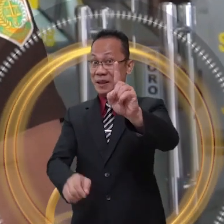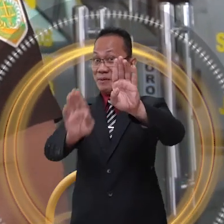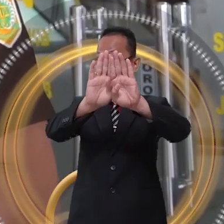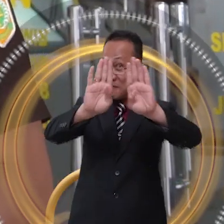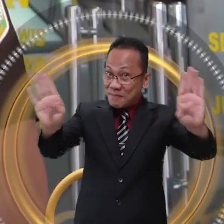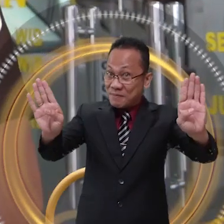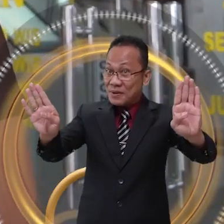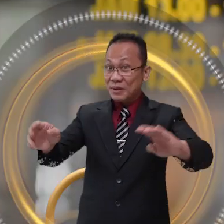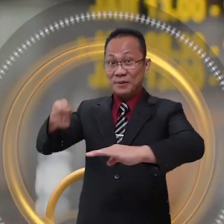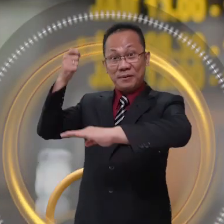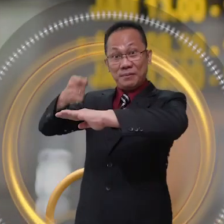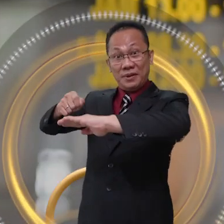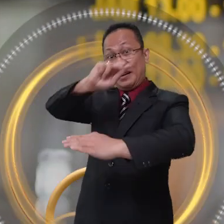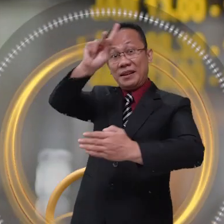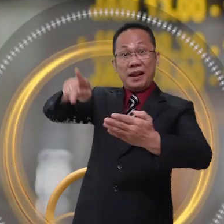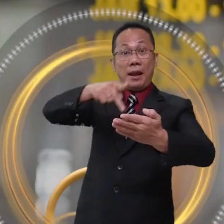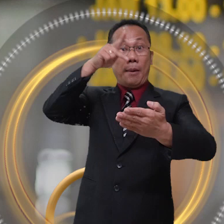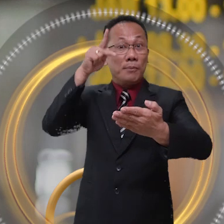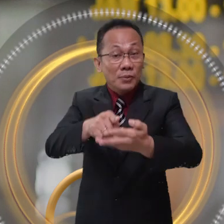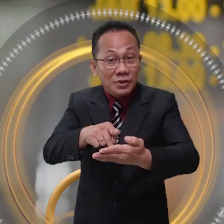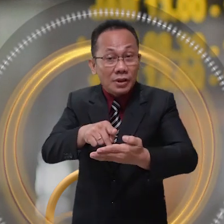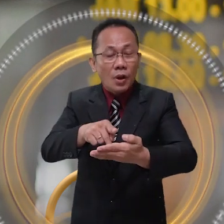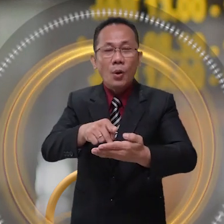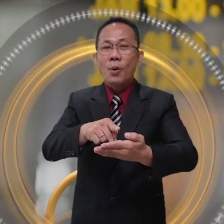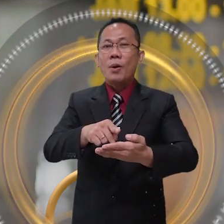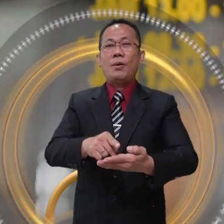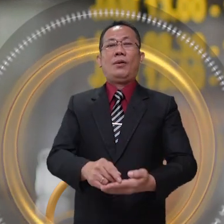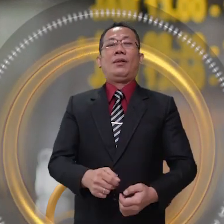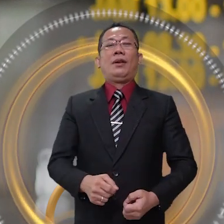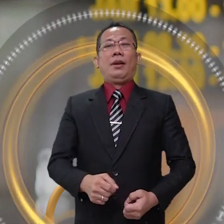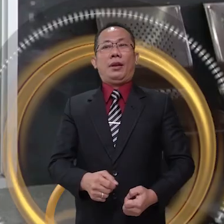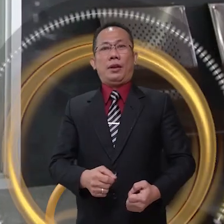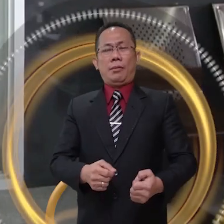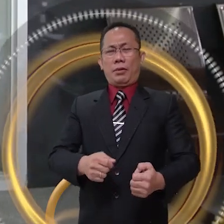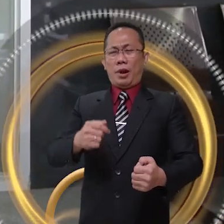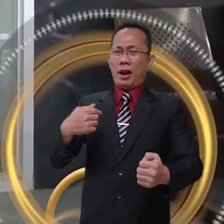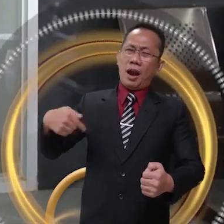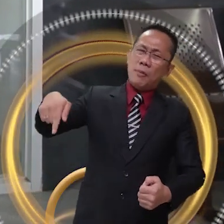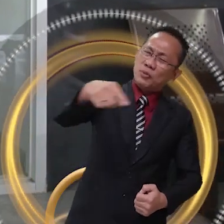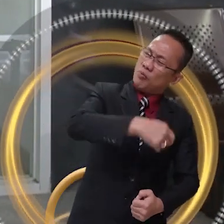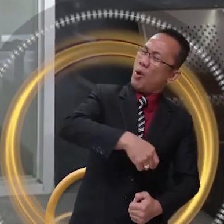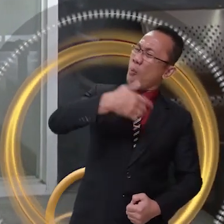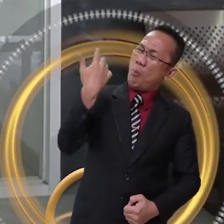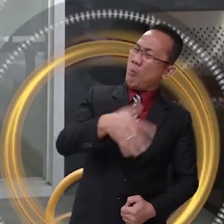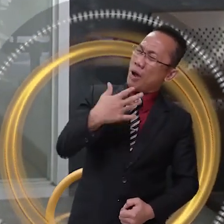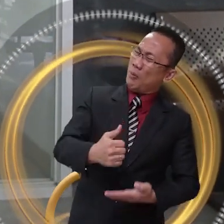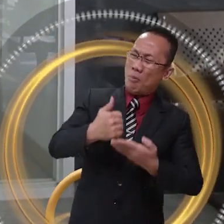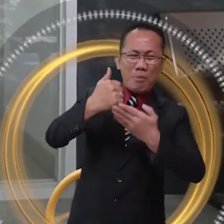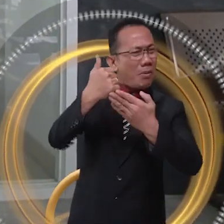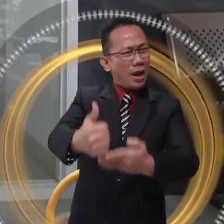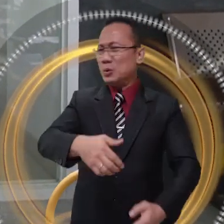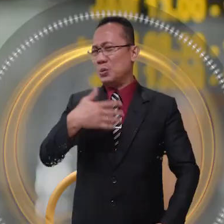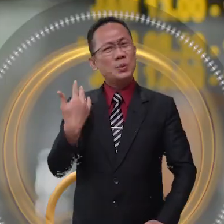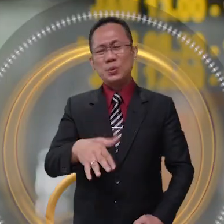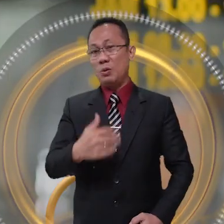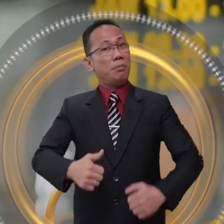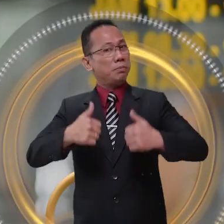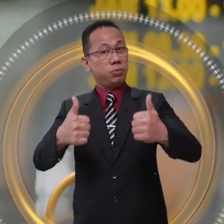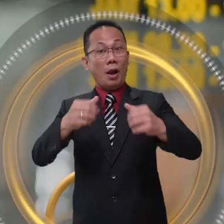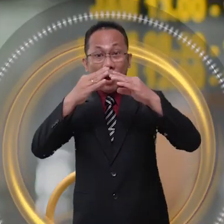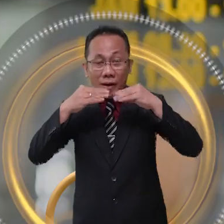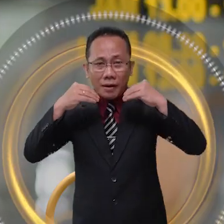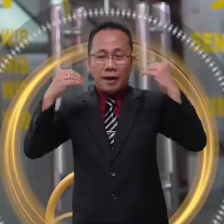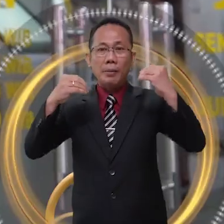atau pelayanan terpadu satu pintu di Pengadilan Negeri Jakarta Pusat, pada intinya sangat-sangat membantu sekali. Tugasnya